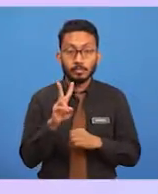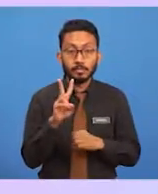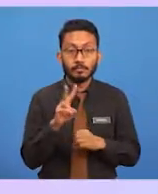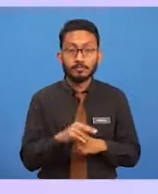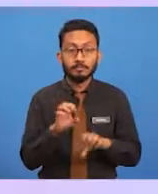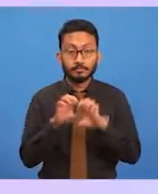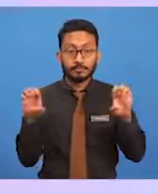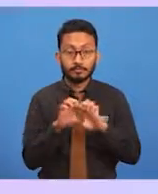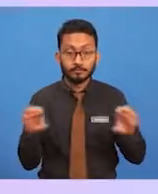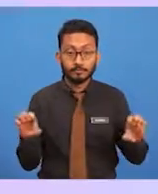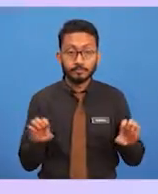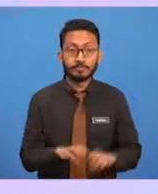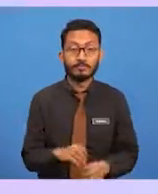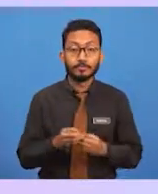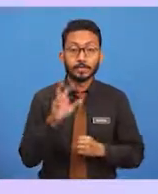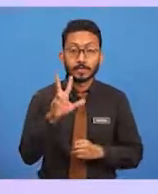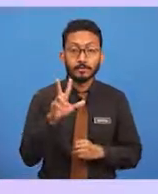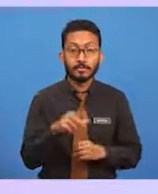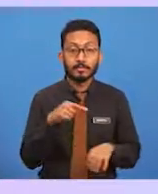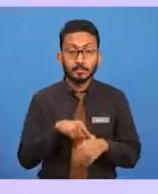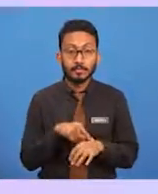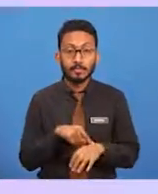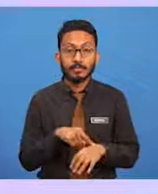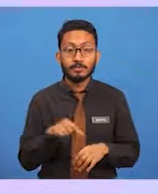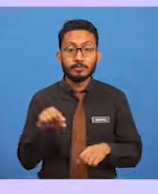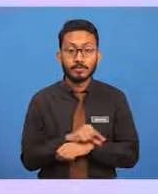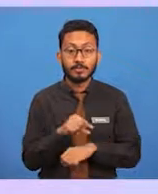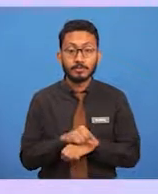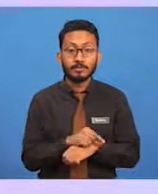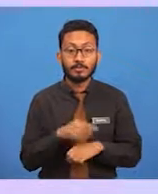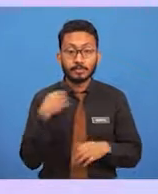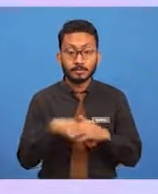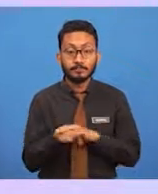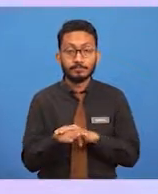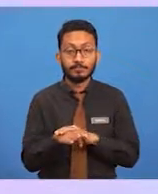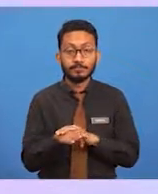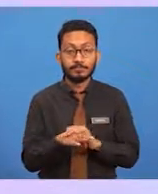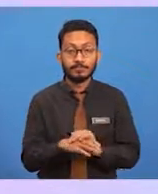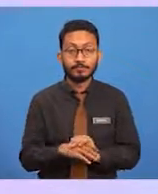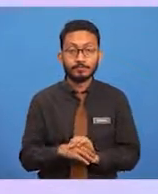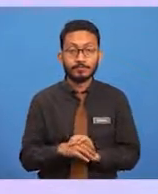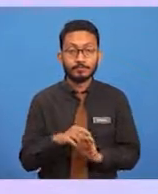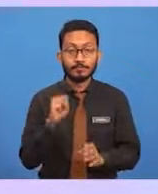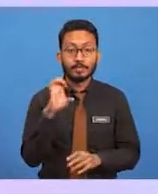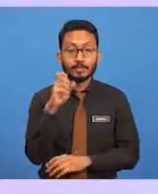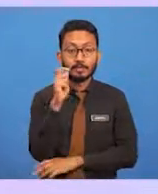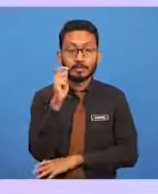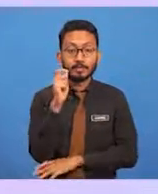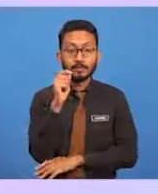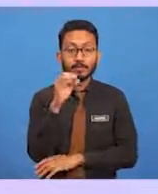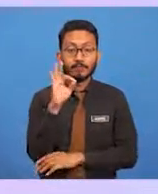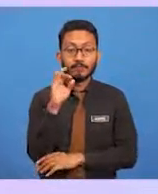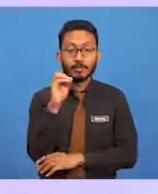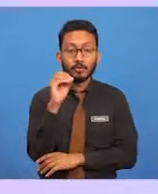ketiga ini ialah set font yang digunakan dalam rekaan. Pemilihan set font ini